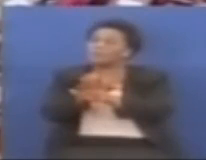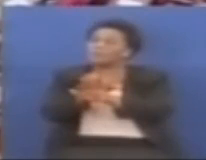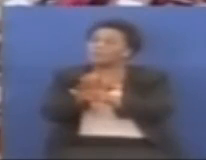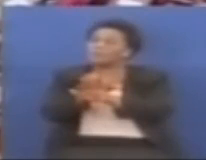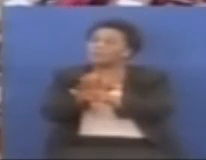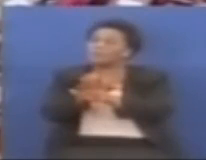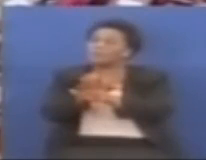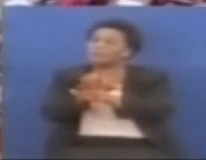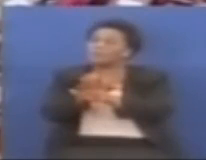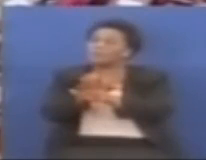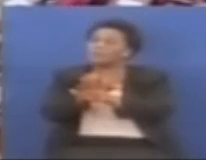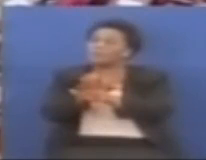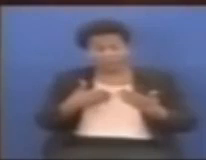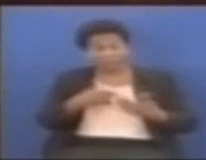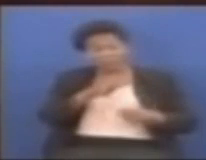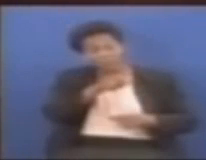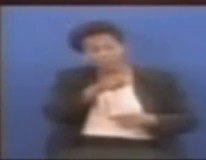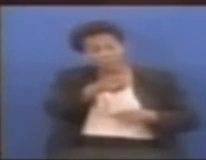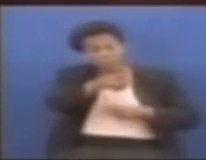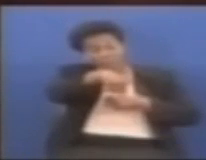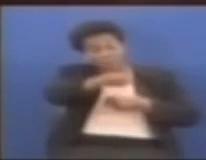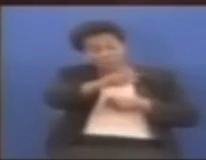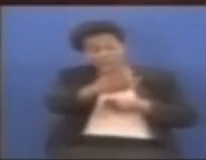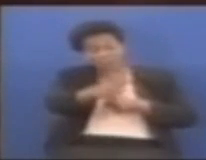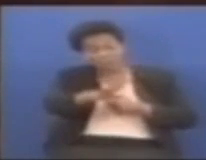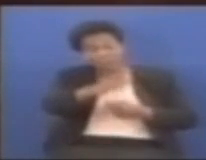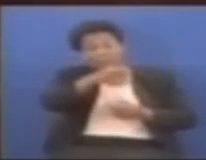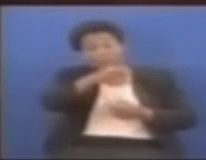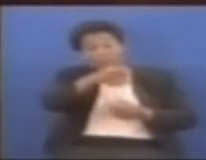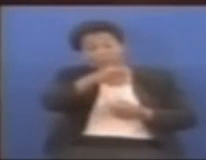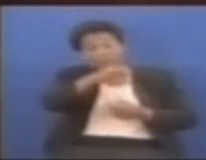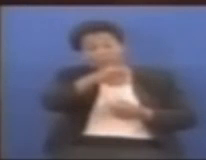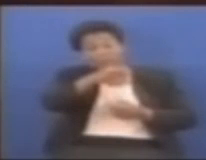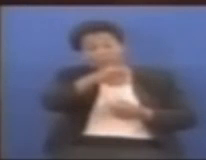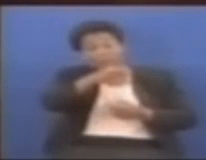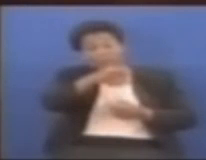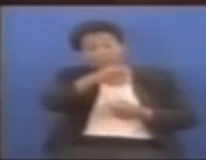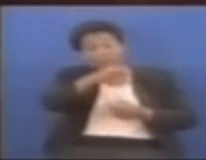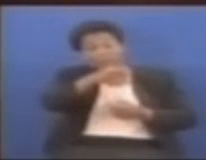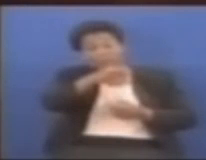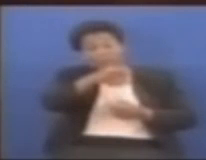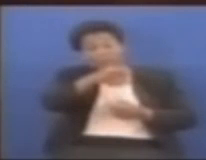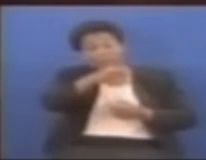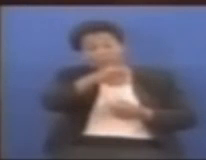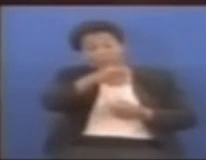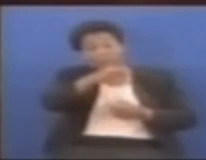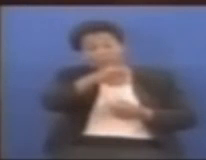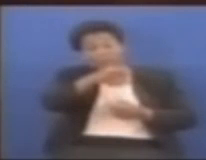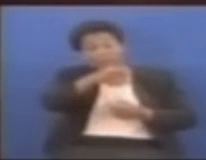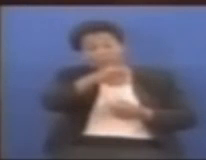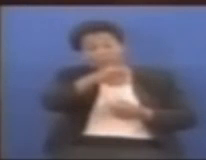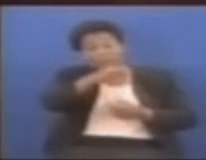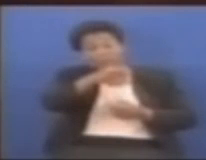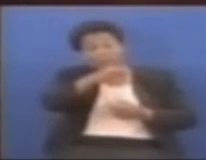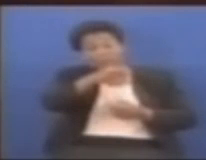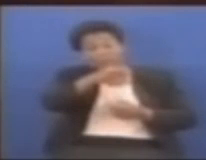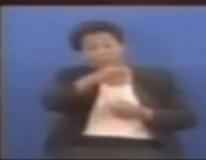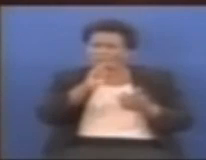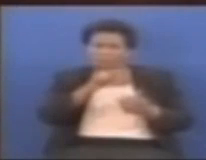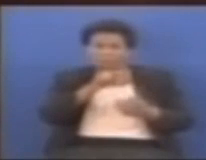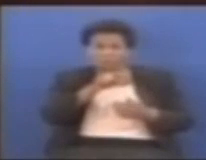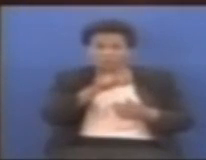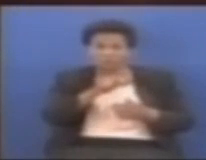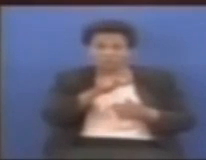Spika, katika swali lake la pili, kwanza naomba nimshukuru kwa kuipongeza serikali kuboresha miundombinu mbalimbali, hasa uwanja wa ndege